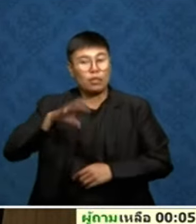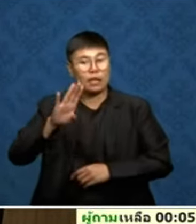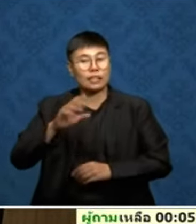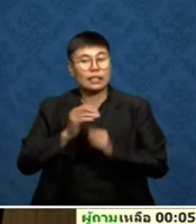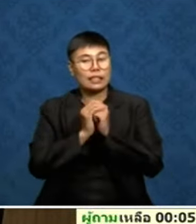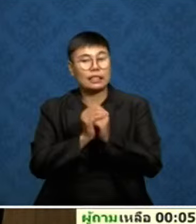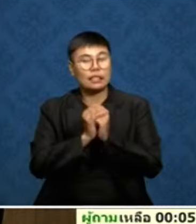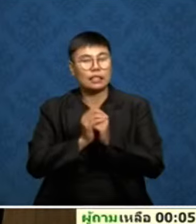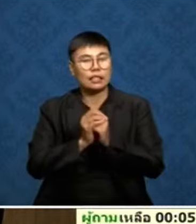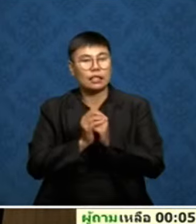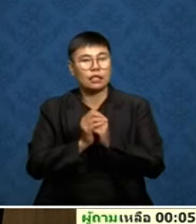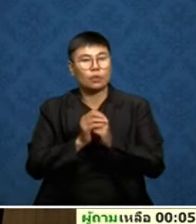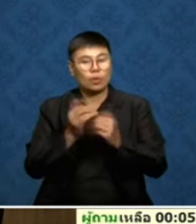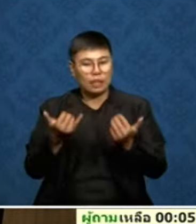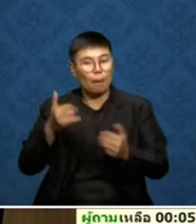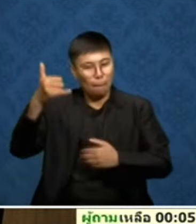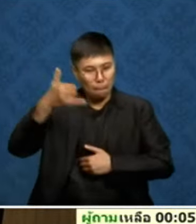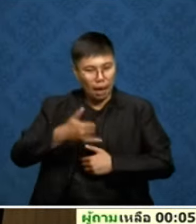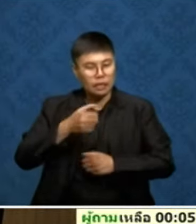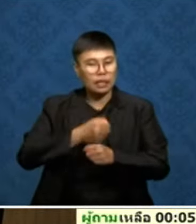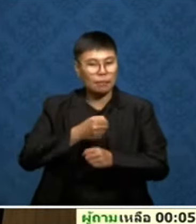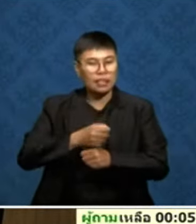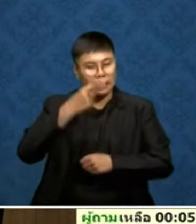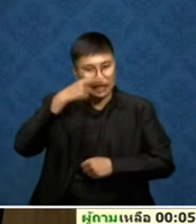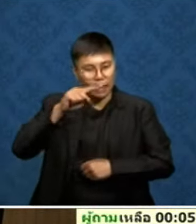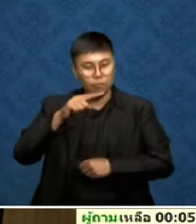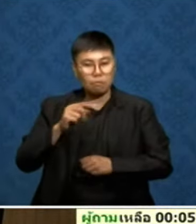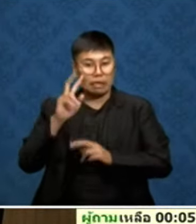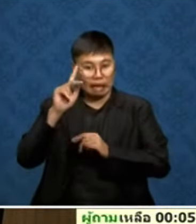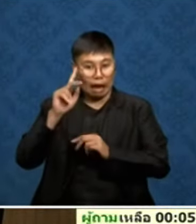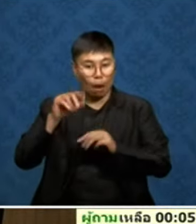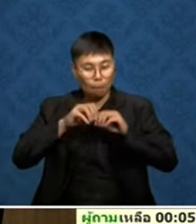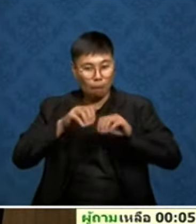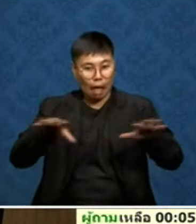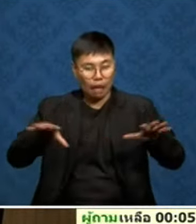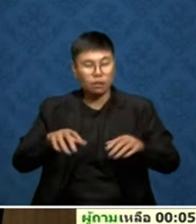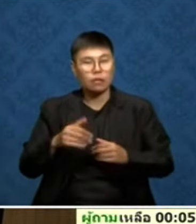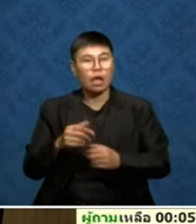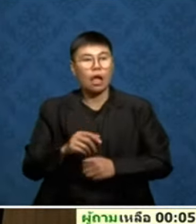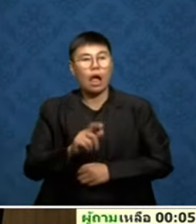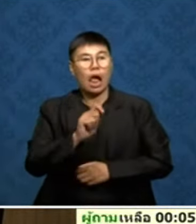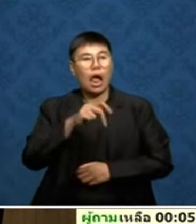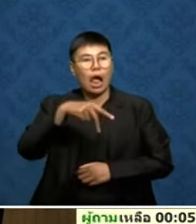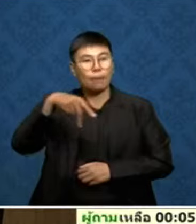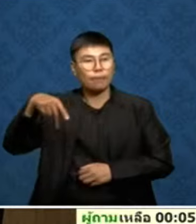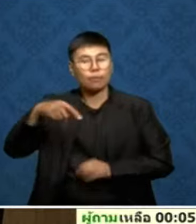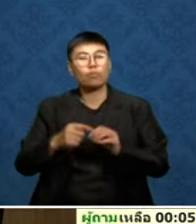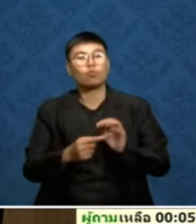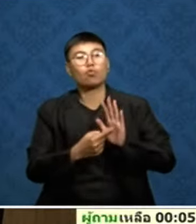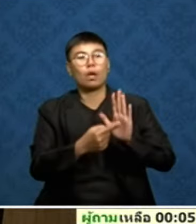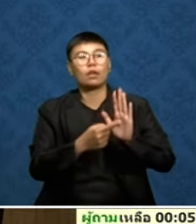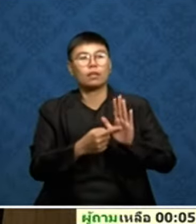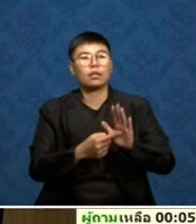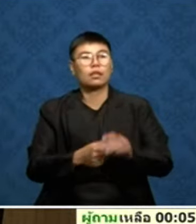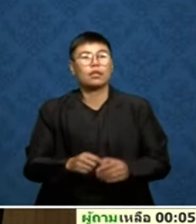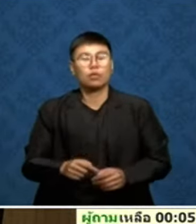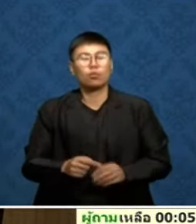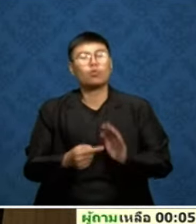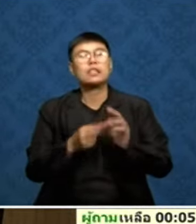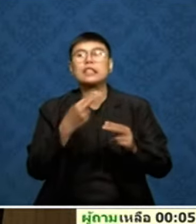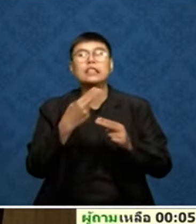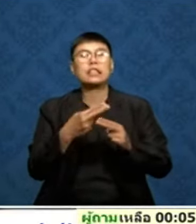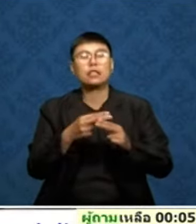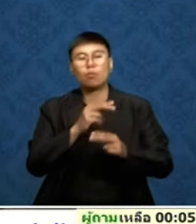ลาดที่ไทยตอนนี้นะครับและเป็นข่าวไปทั่วตอนนี้ครับผมขอให้แอปนามสมมุติแอปนี้ว่าตีหมูแล้วกันครับ